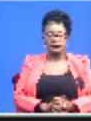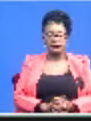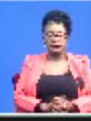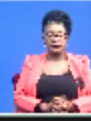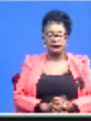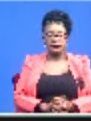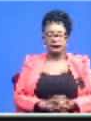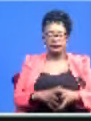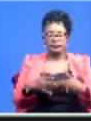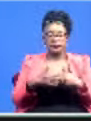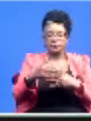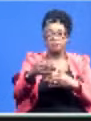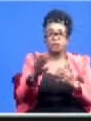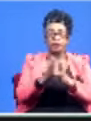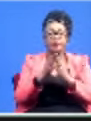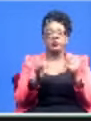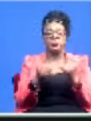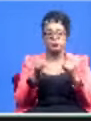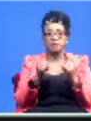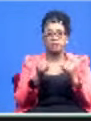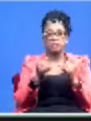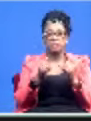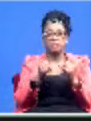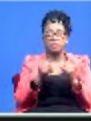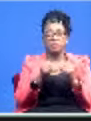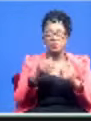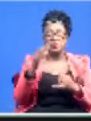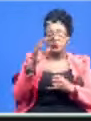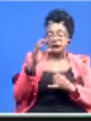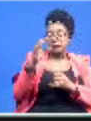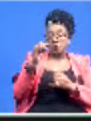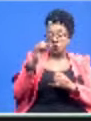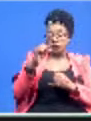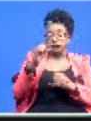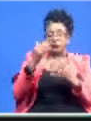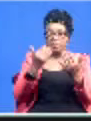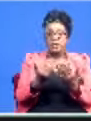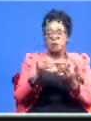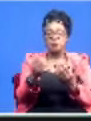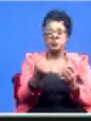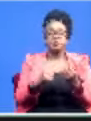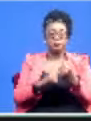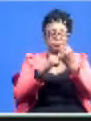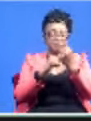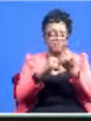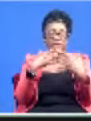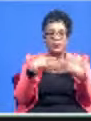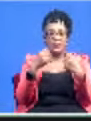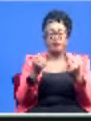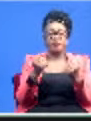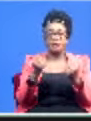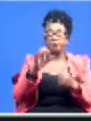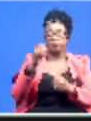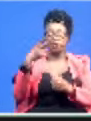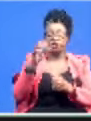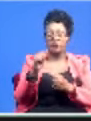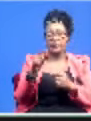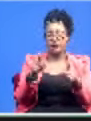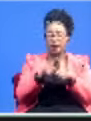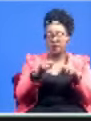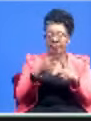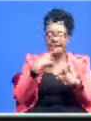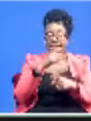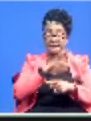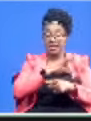Tuendelee na taarifa zetu. Baraza la Magavana COG limepigia debe bima ya afya ya jamii SHA, likisema manufaa yake